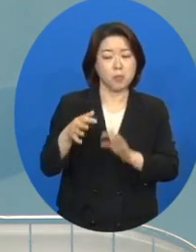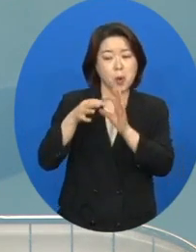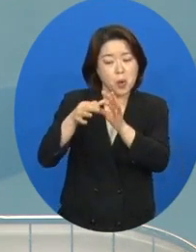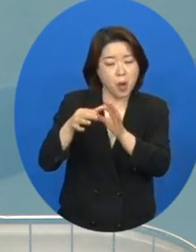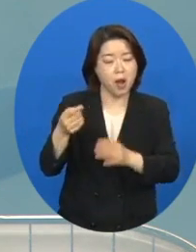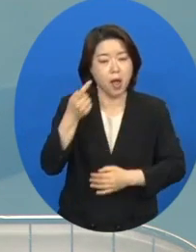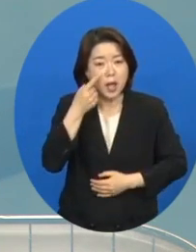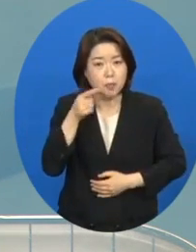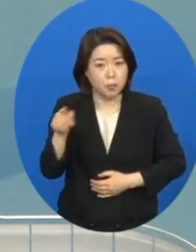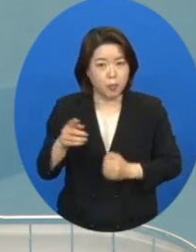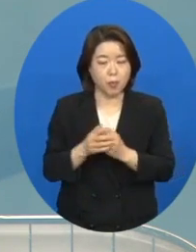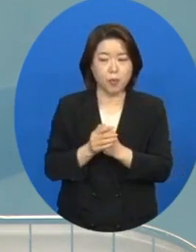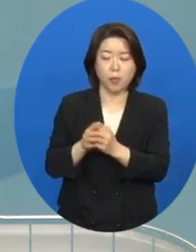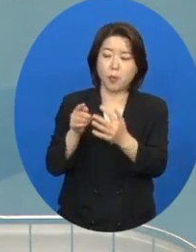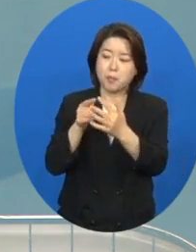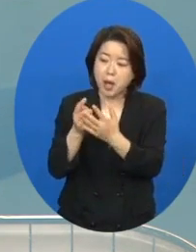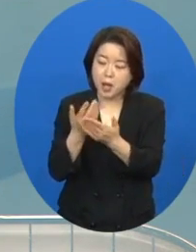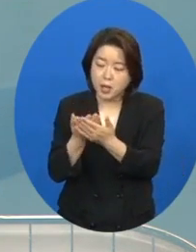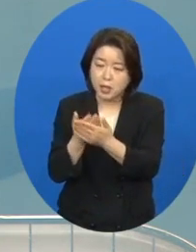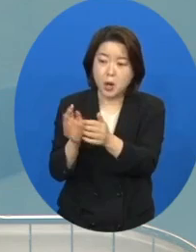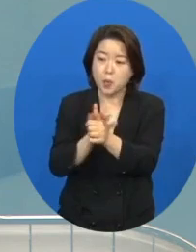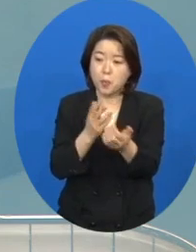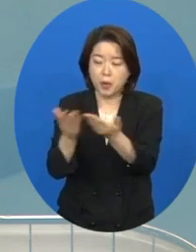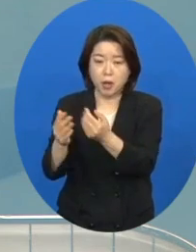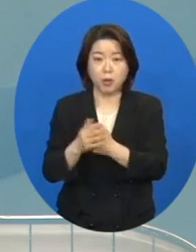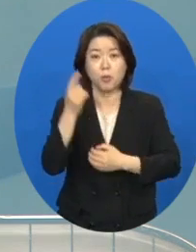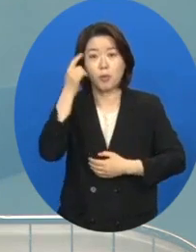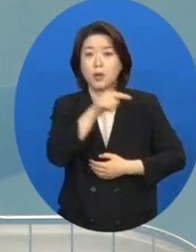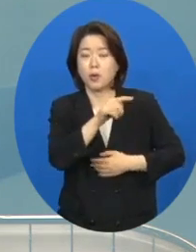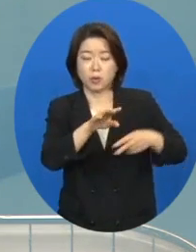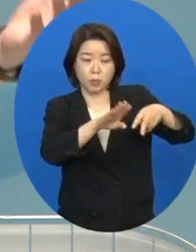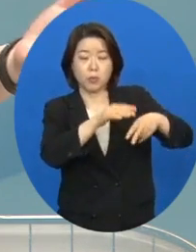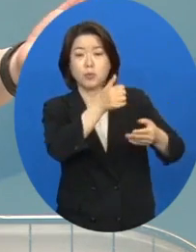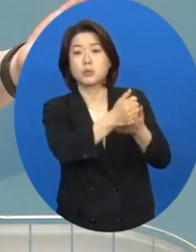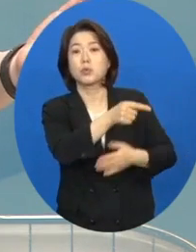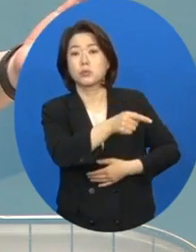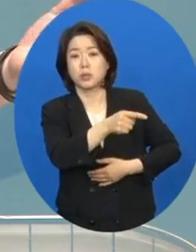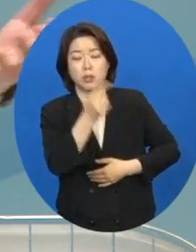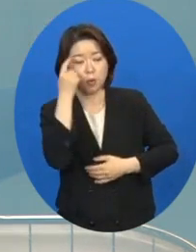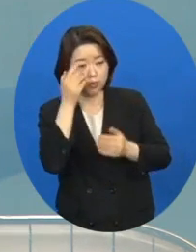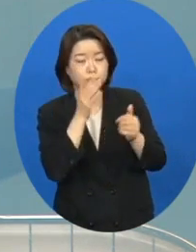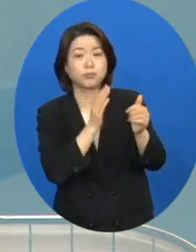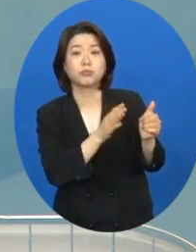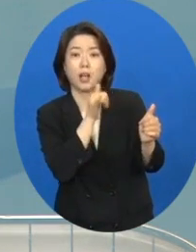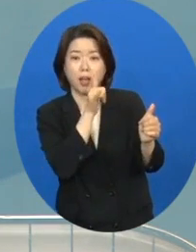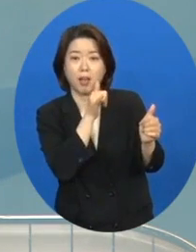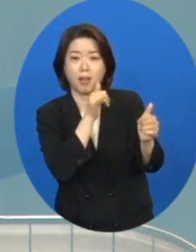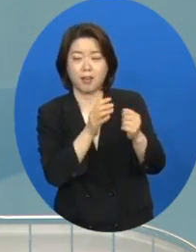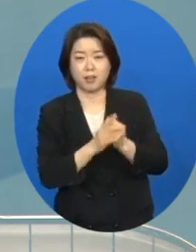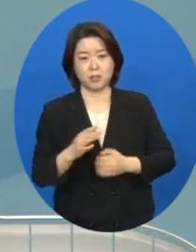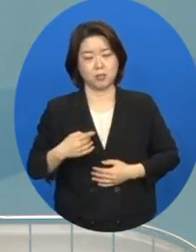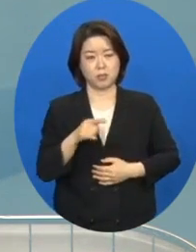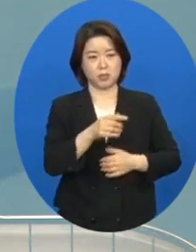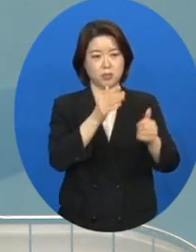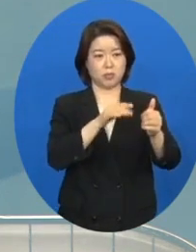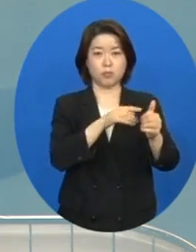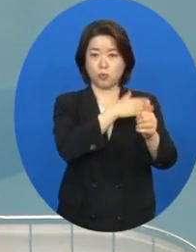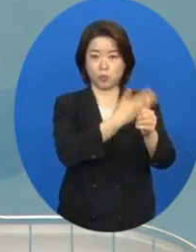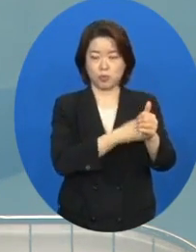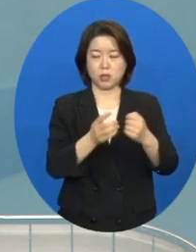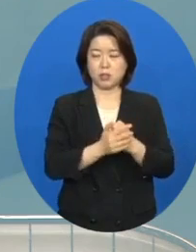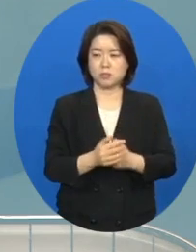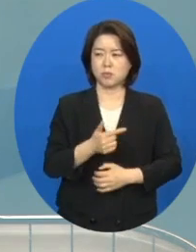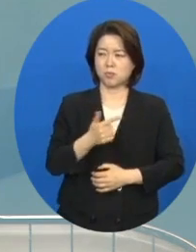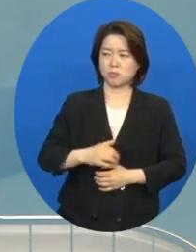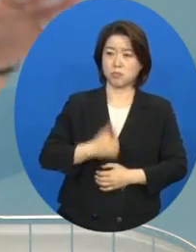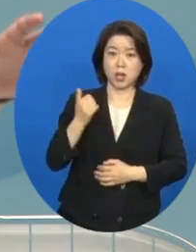연락해서 좀 파악을 좀 해달라. 속장이시니까 그렇게 부탁을 드렸어요. 그랬더니 그 권사님이 큰